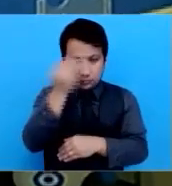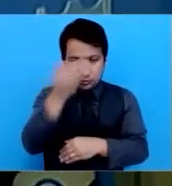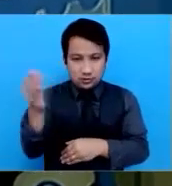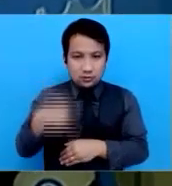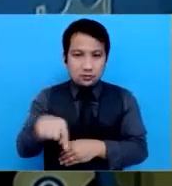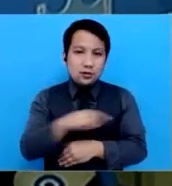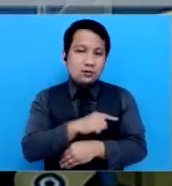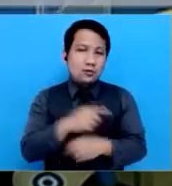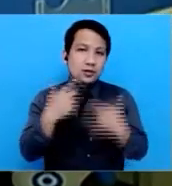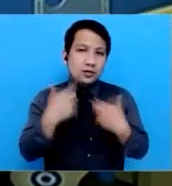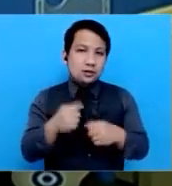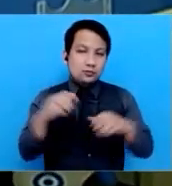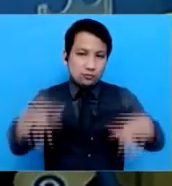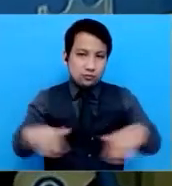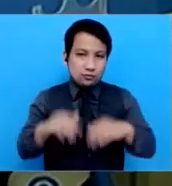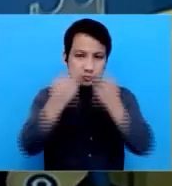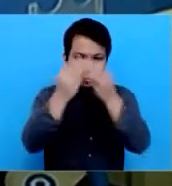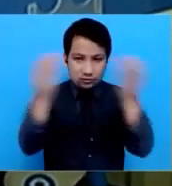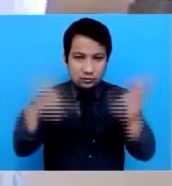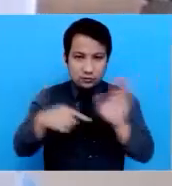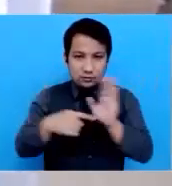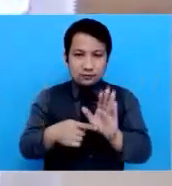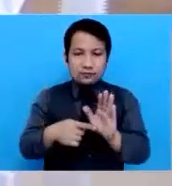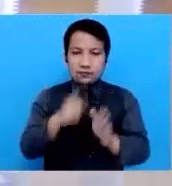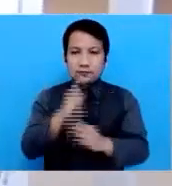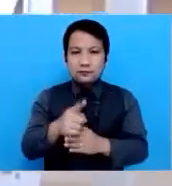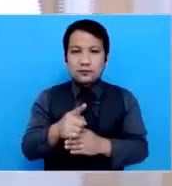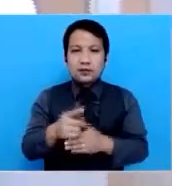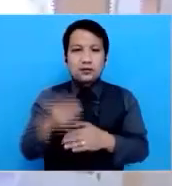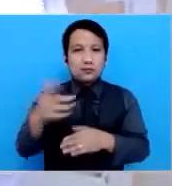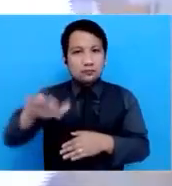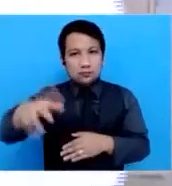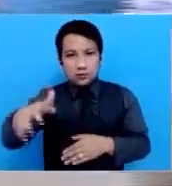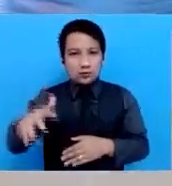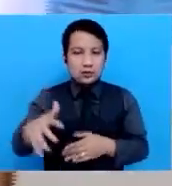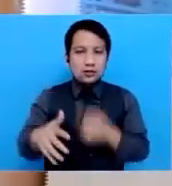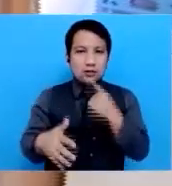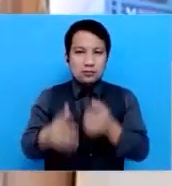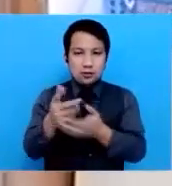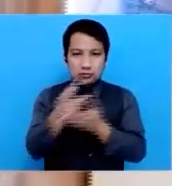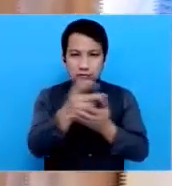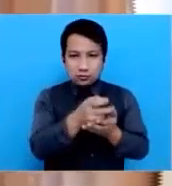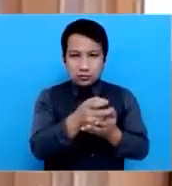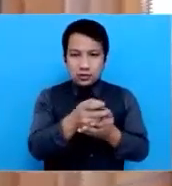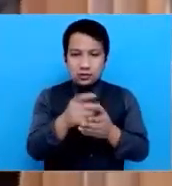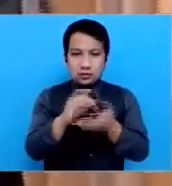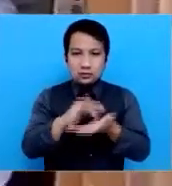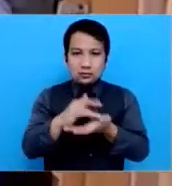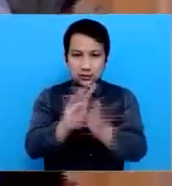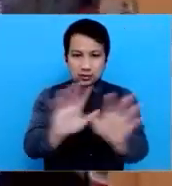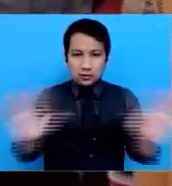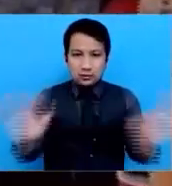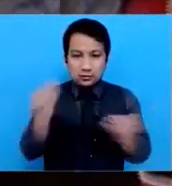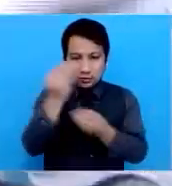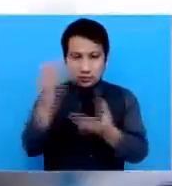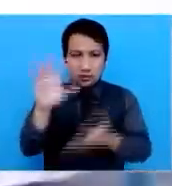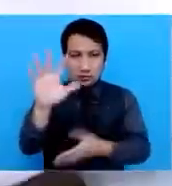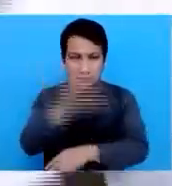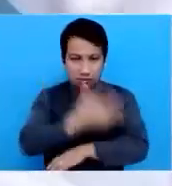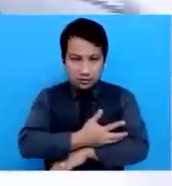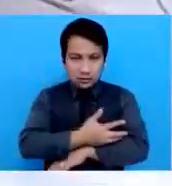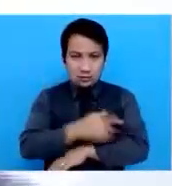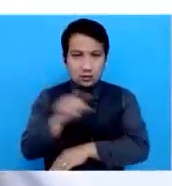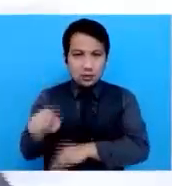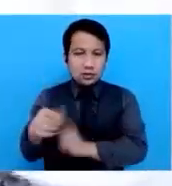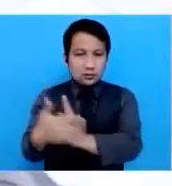health worker. Sa mga asymptomatic, mild o moderate na COVID positive na medical frontliner, 5 araw lang ang